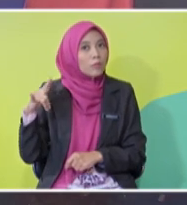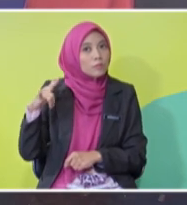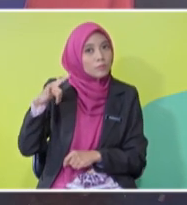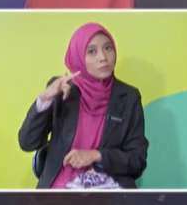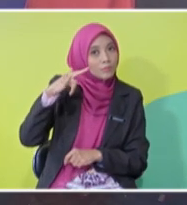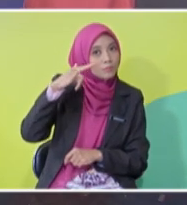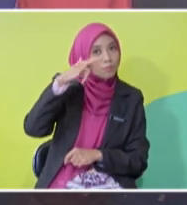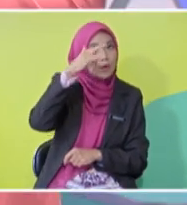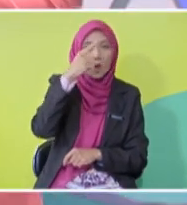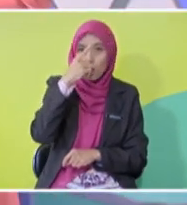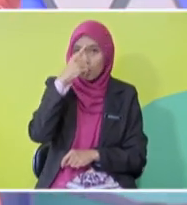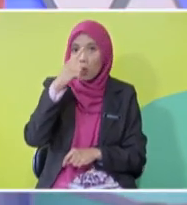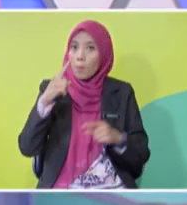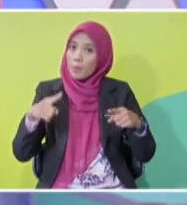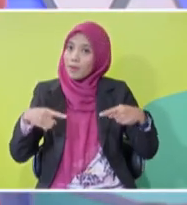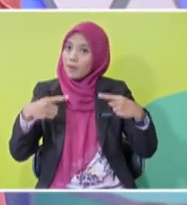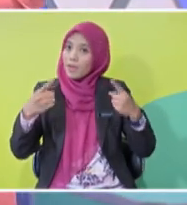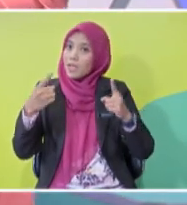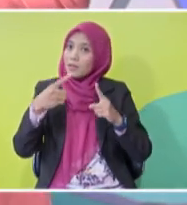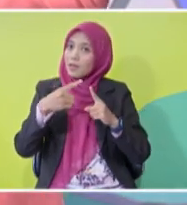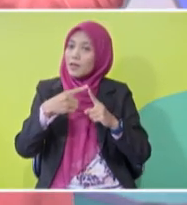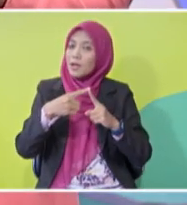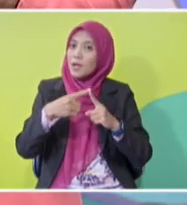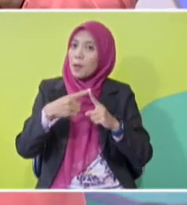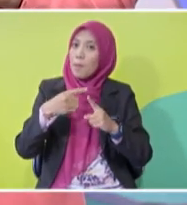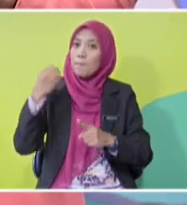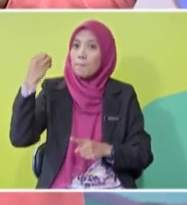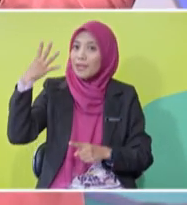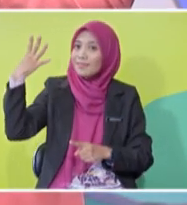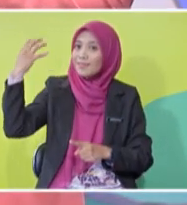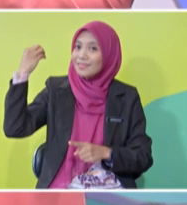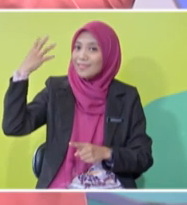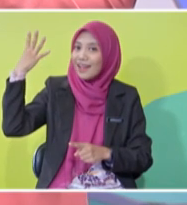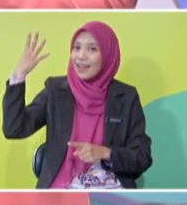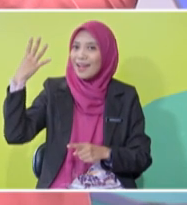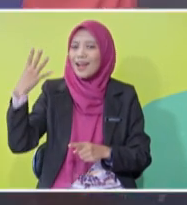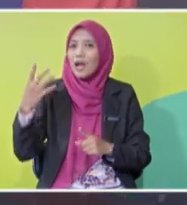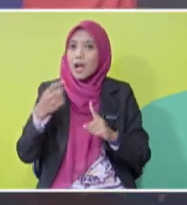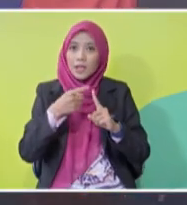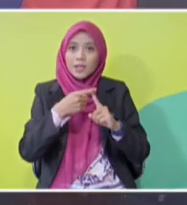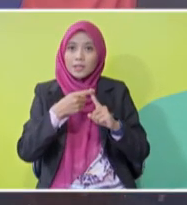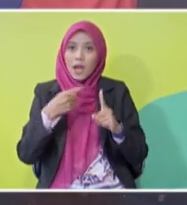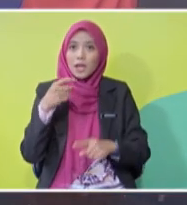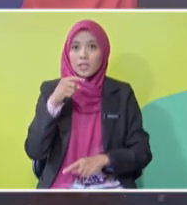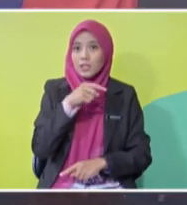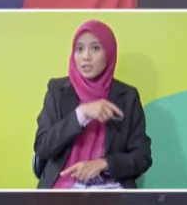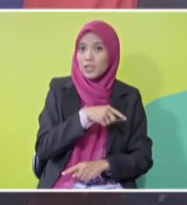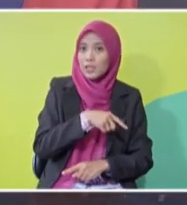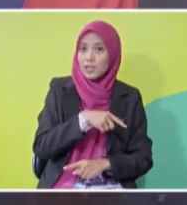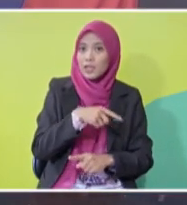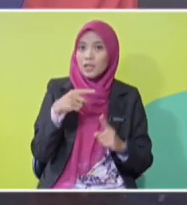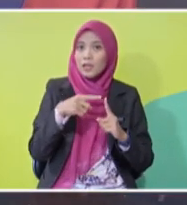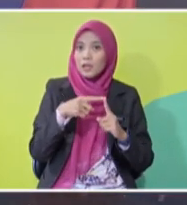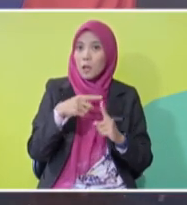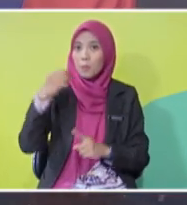untuk pergi ke bintang Wow dari sini ke bintang tapi